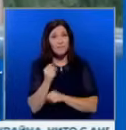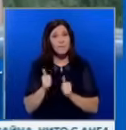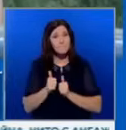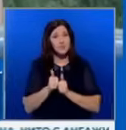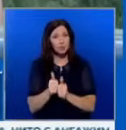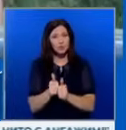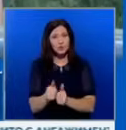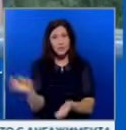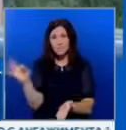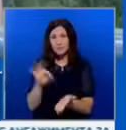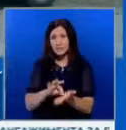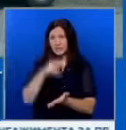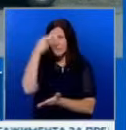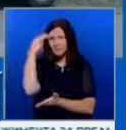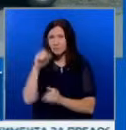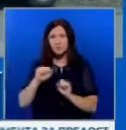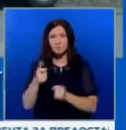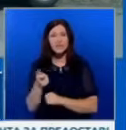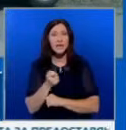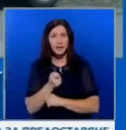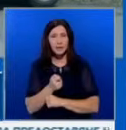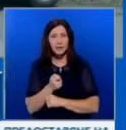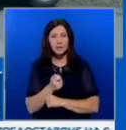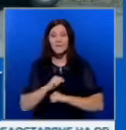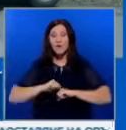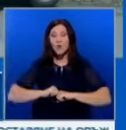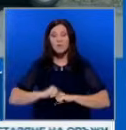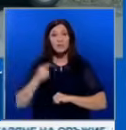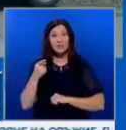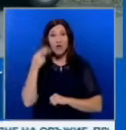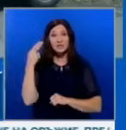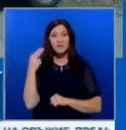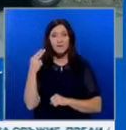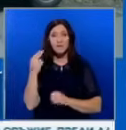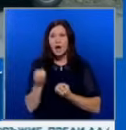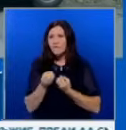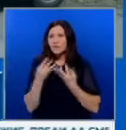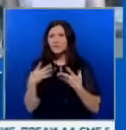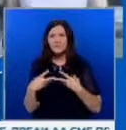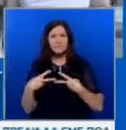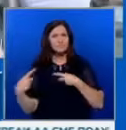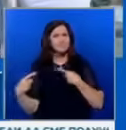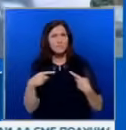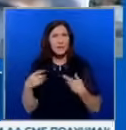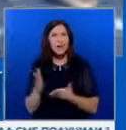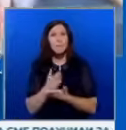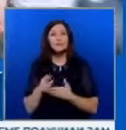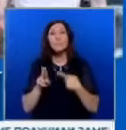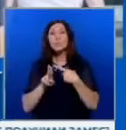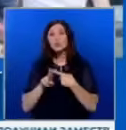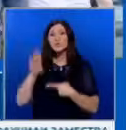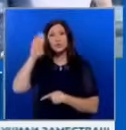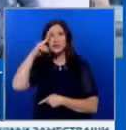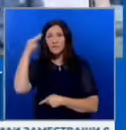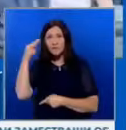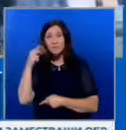придружители пристига в фирмата за бързи кредити. В офиса на тази фирма възниква скандал между Парушев и служители във